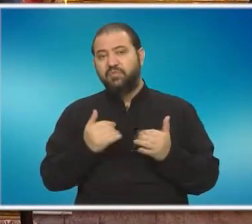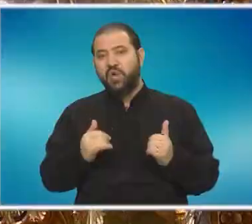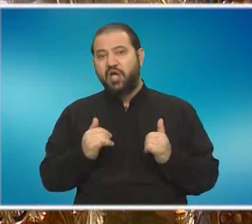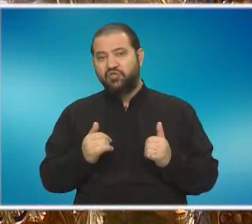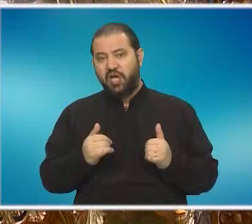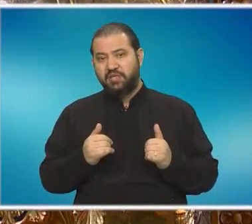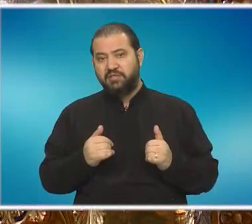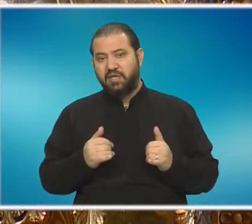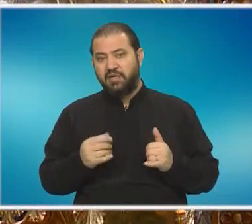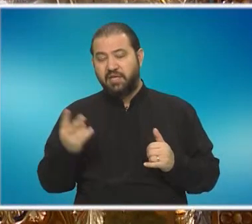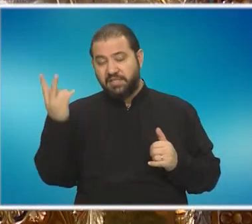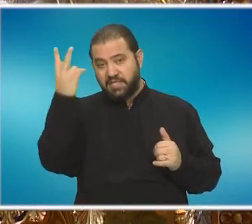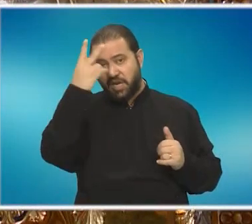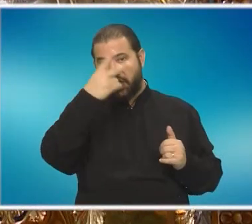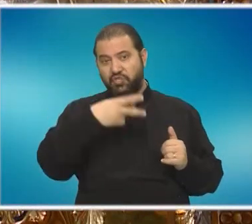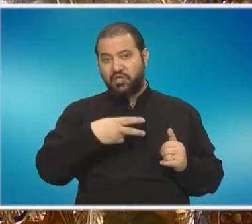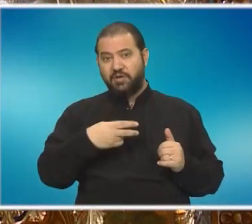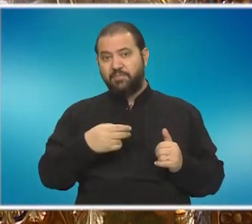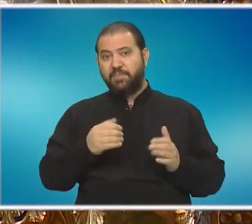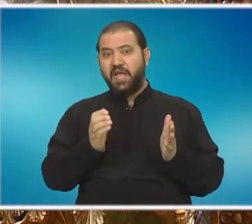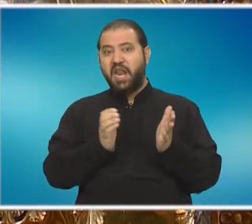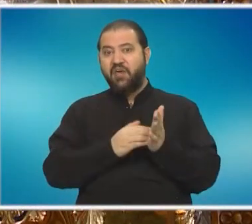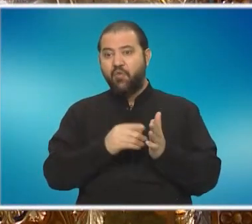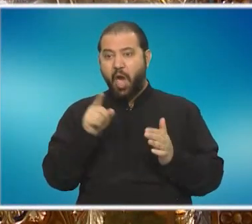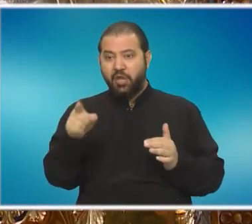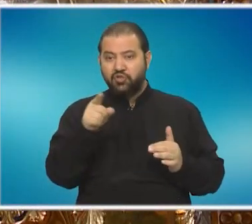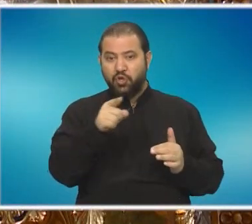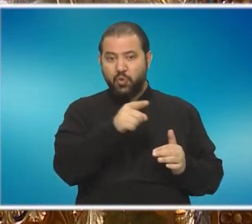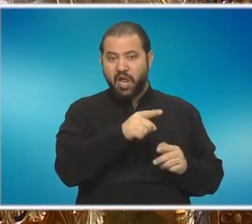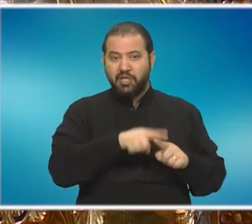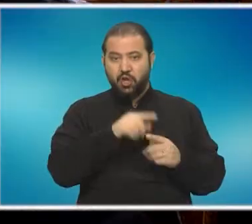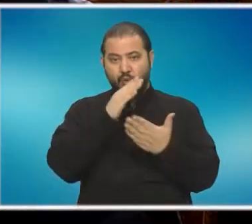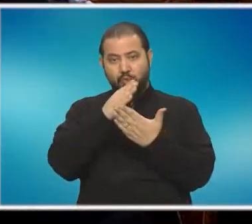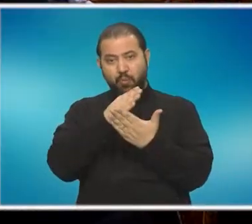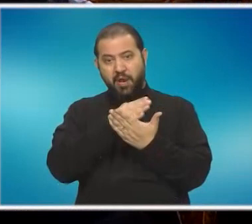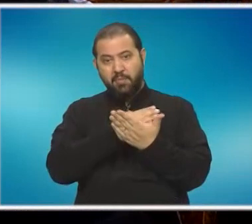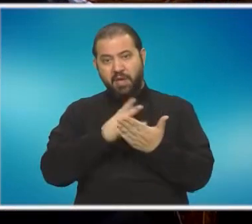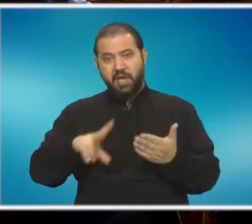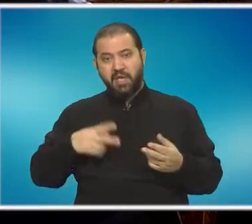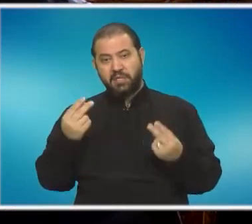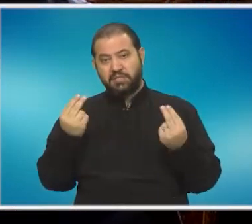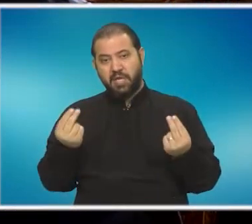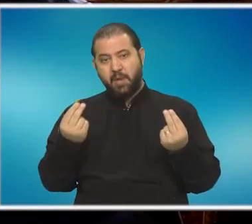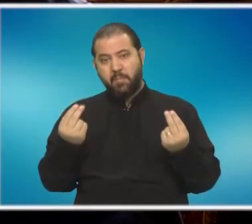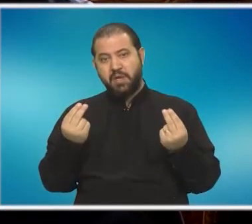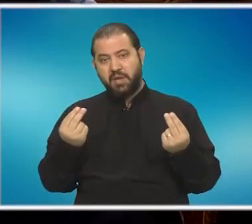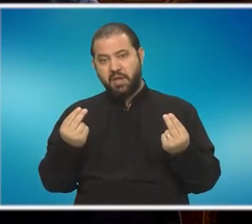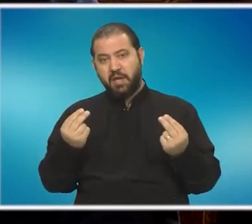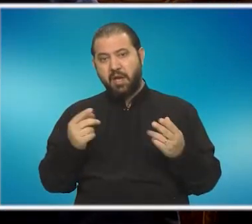aceea, receptivitatea la nevoia celuilalt este foarte